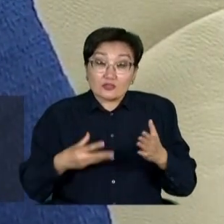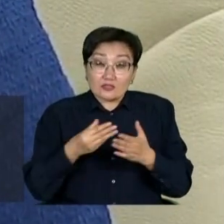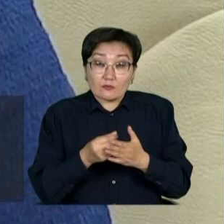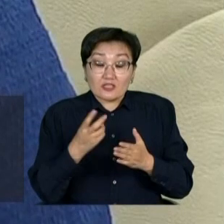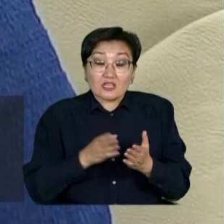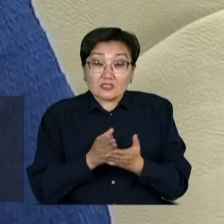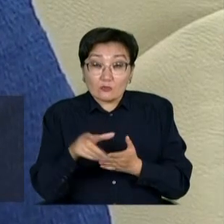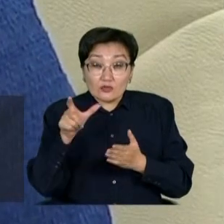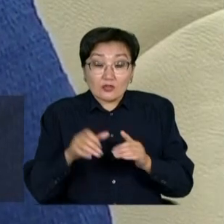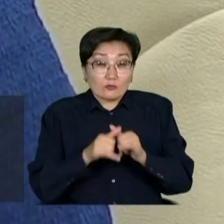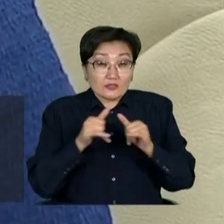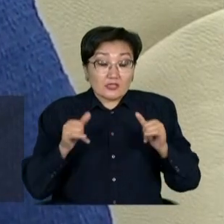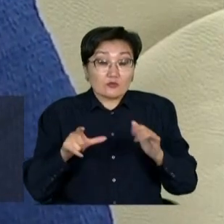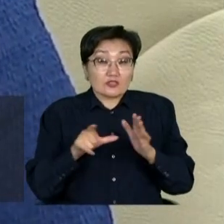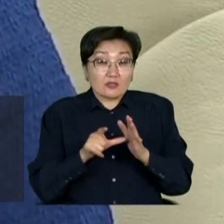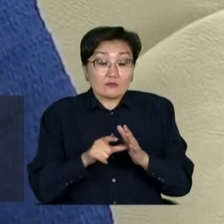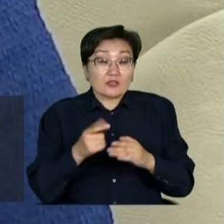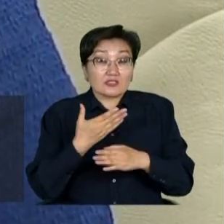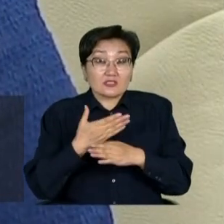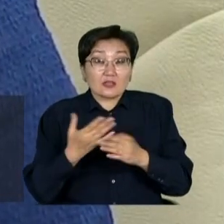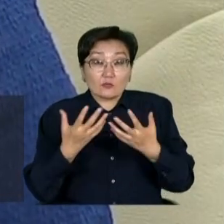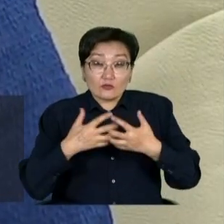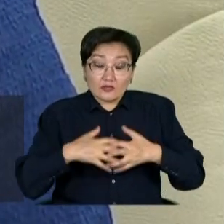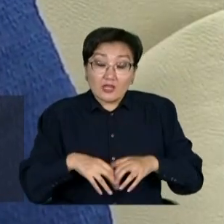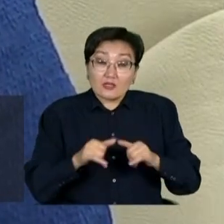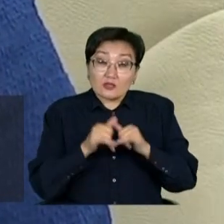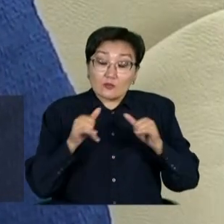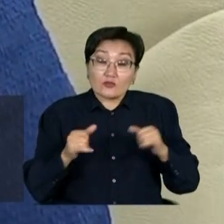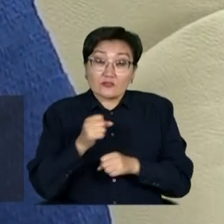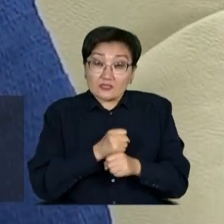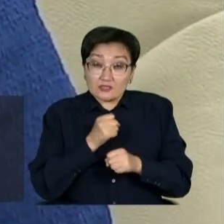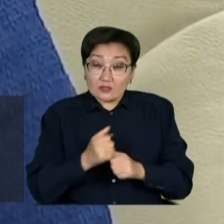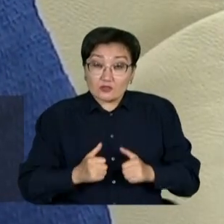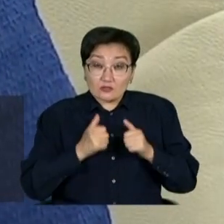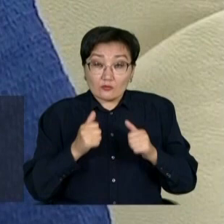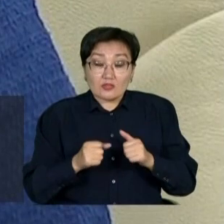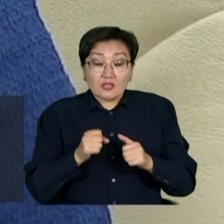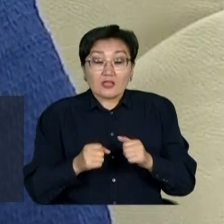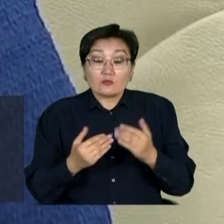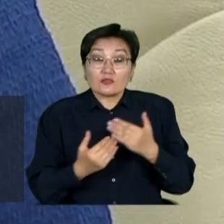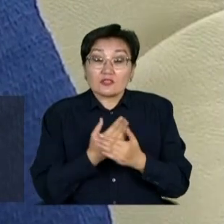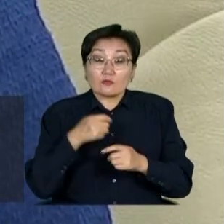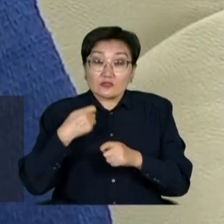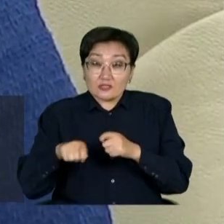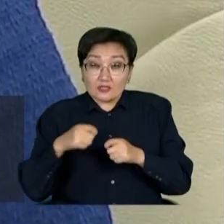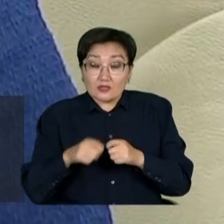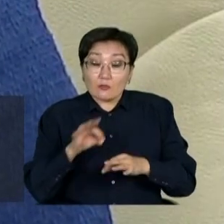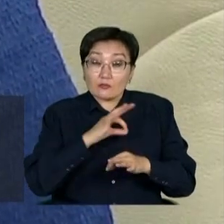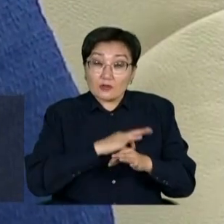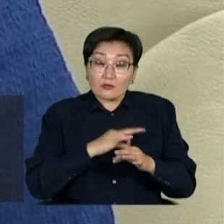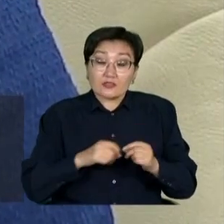отраслей, расширение налоговых вычетов для развития обработки и стимулирования реинвестирования прибыли на